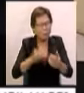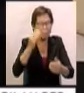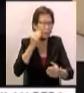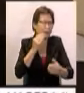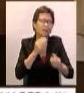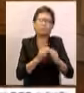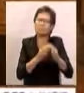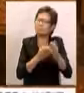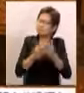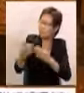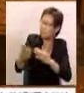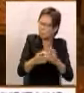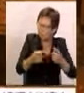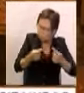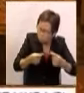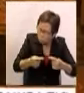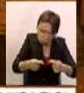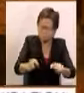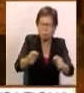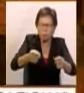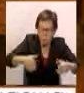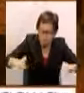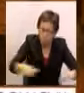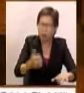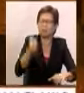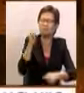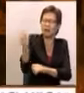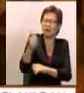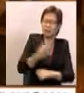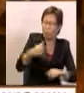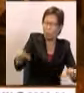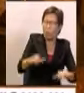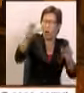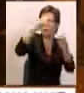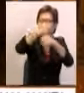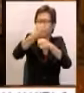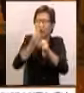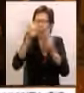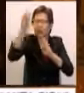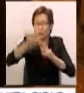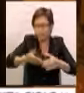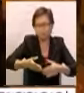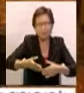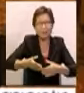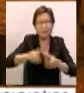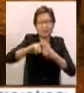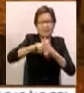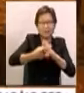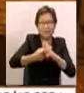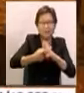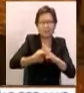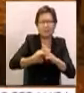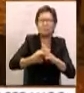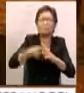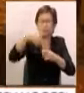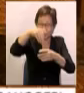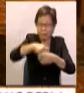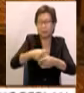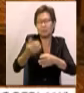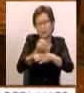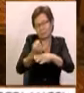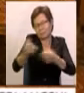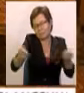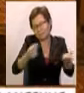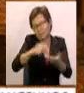bertindak menentang arus dengan cara beliau sendiri untuk mencorak Malaysia supaya mampu merintis jalan dalam industri otomotif ini. Sepanjang